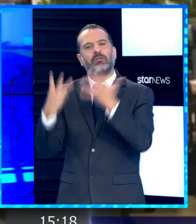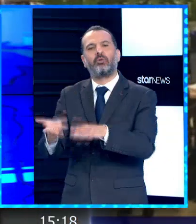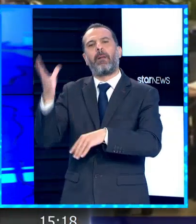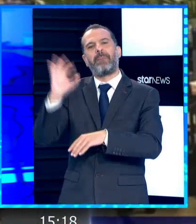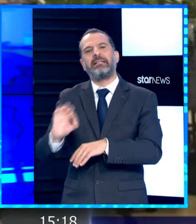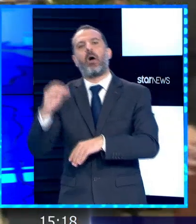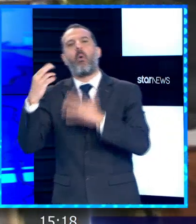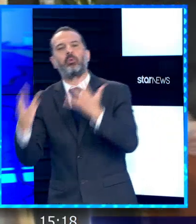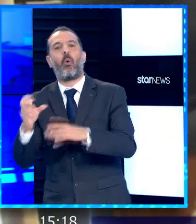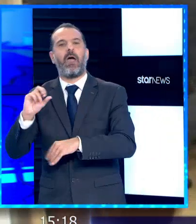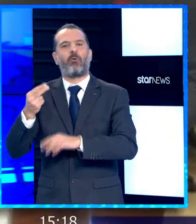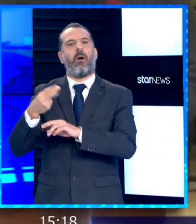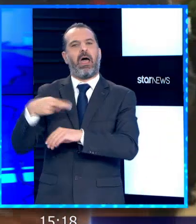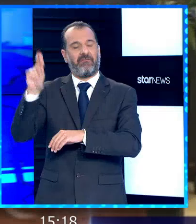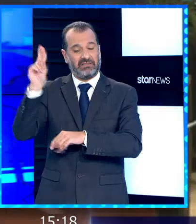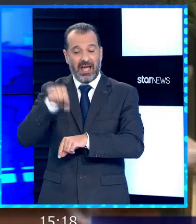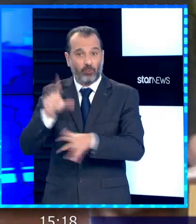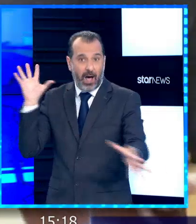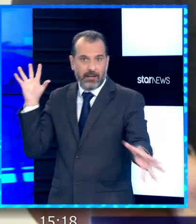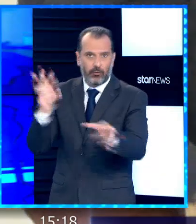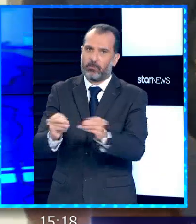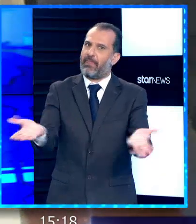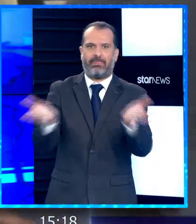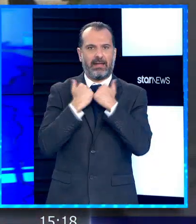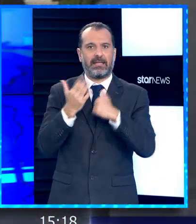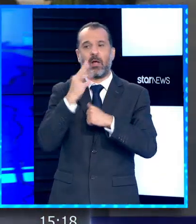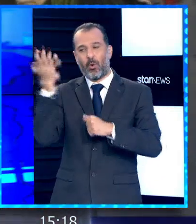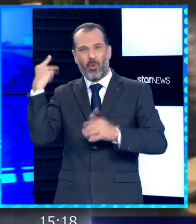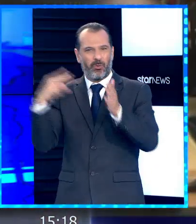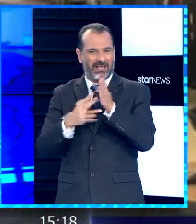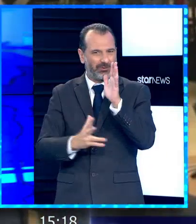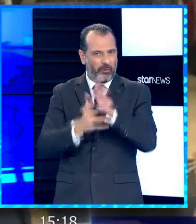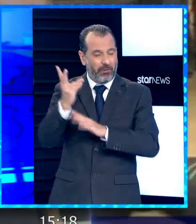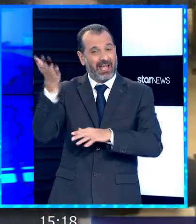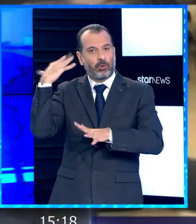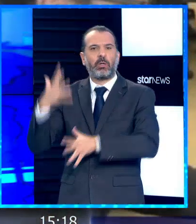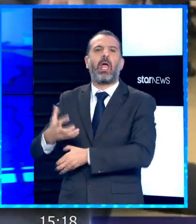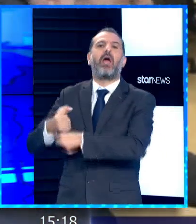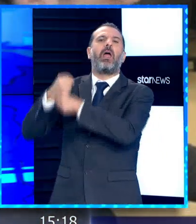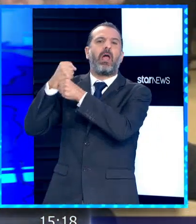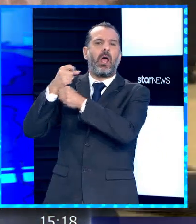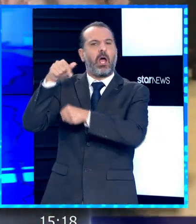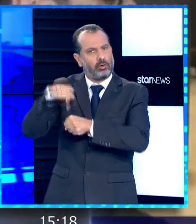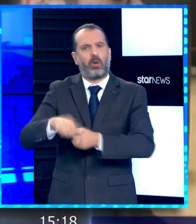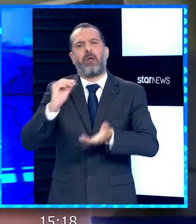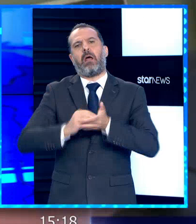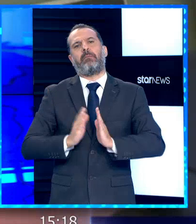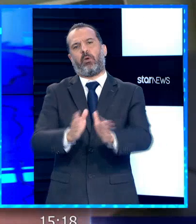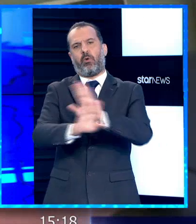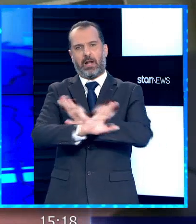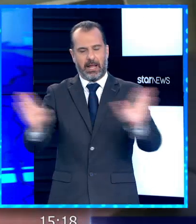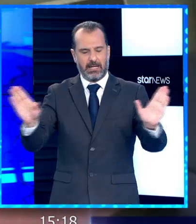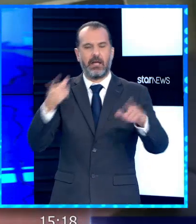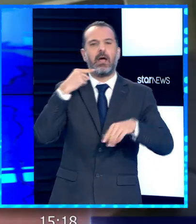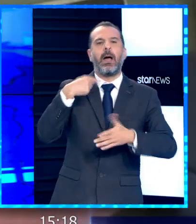ευρώ. Δεν τίθεται θέμα αναδρομικής εφαρμογής, αφού ο νόμος του 2012 είχε τεθεί σε αναστολή. Η